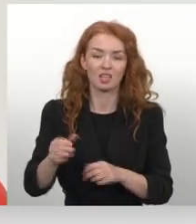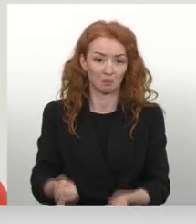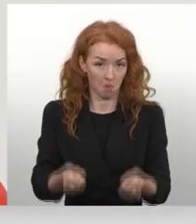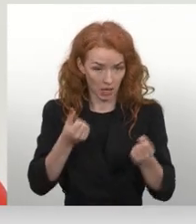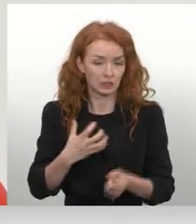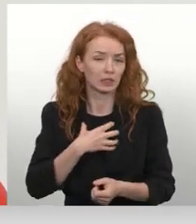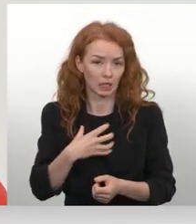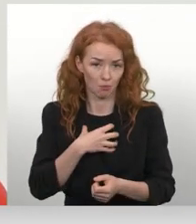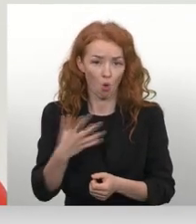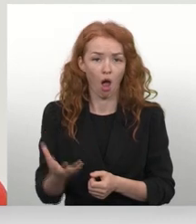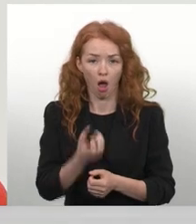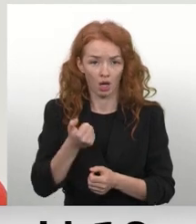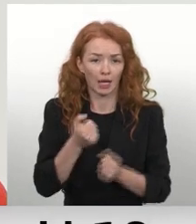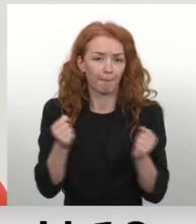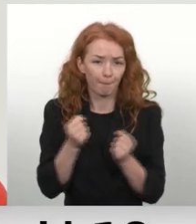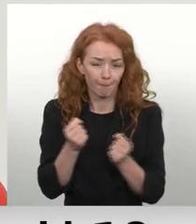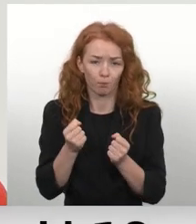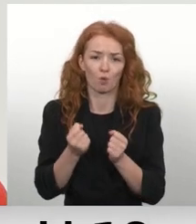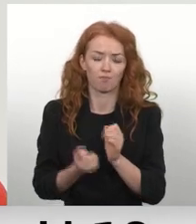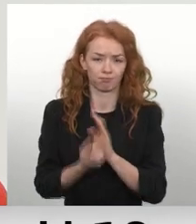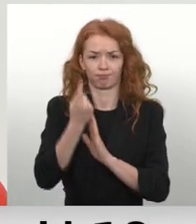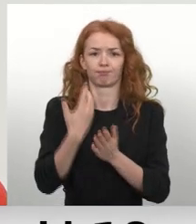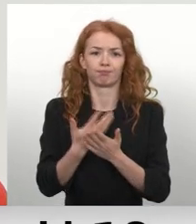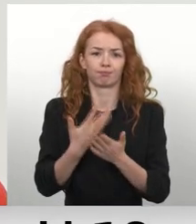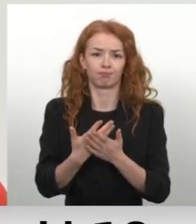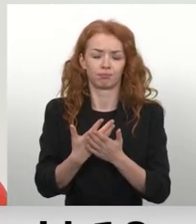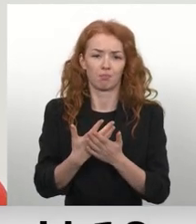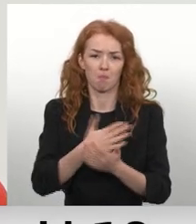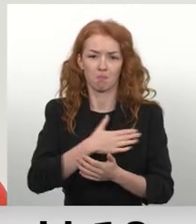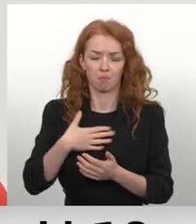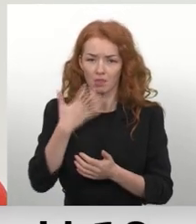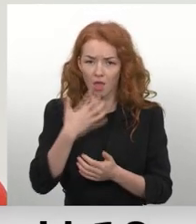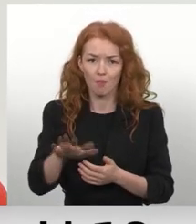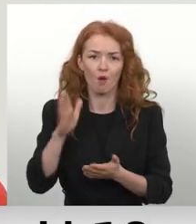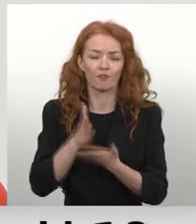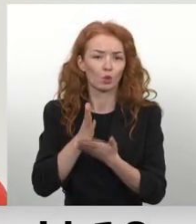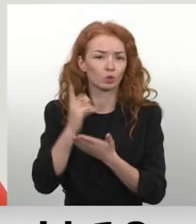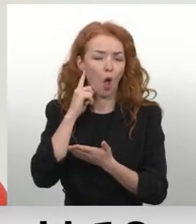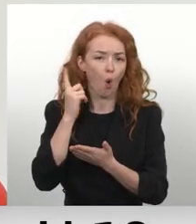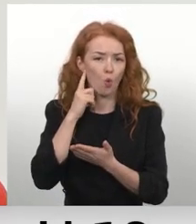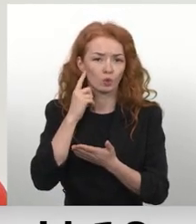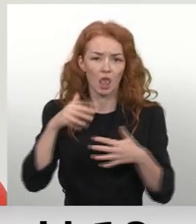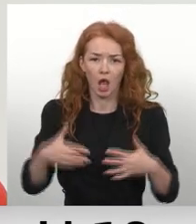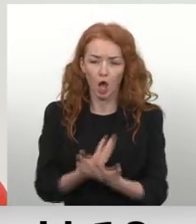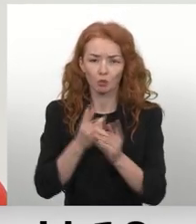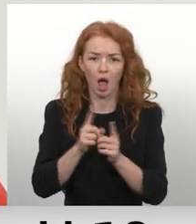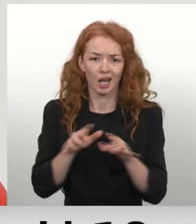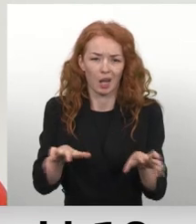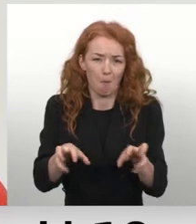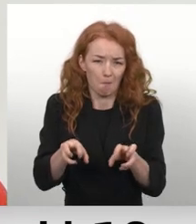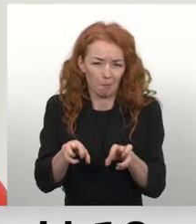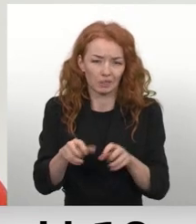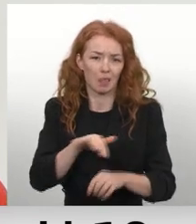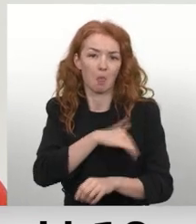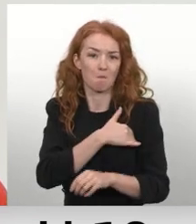slimot ar gripu, kas ir izpausties gan kā šīs komplikācijas ar pneimoniju, vidusauss iekaisumiem un, piemēram, krampjiem